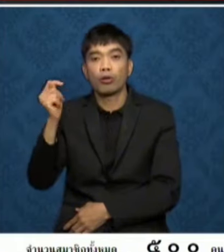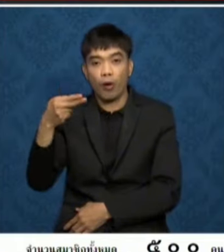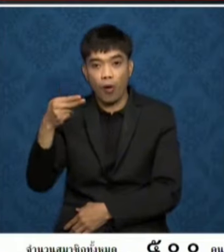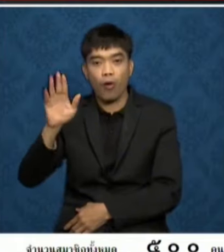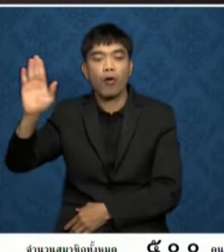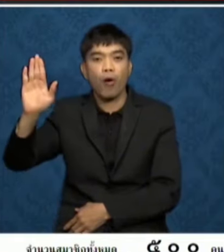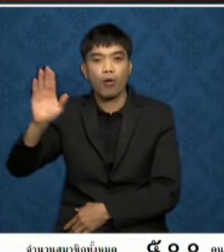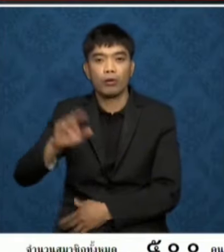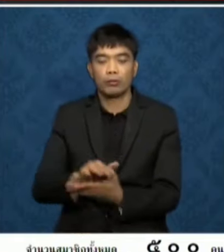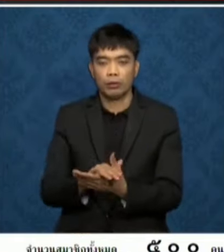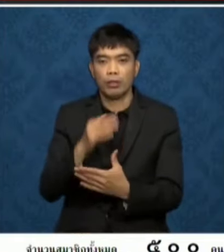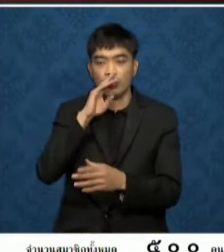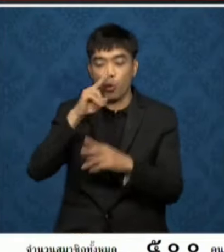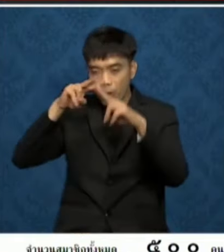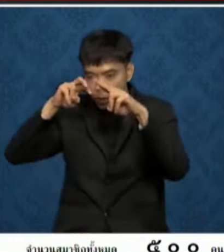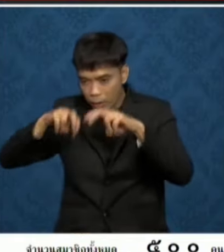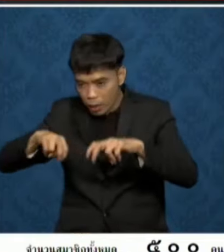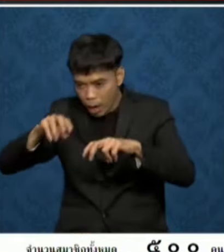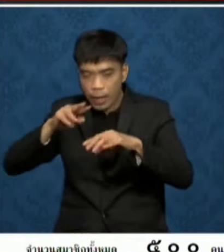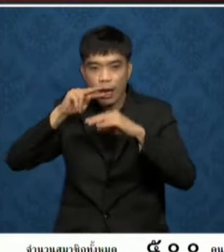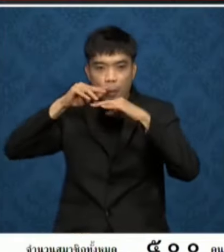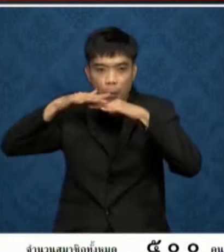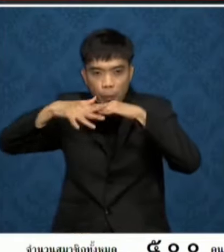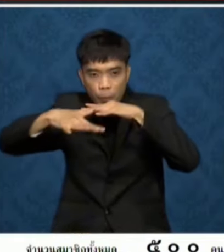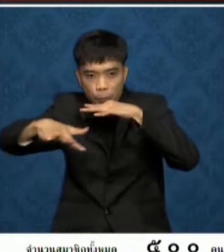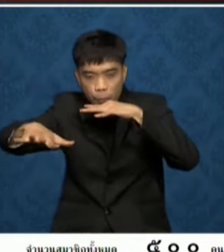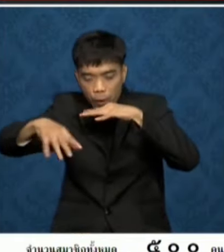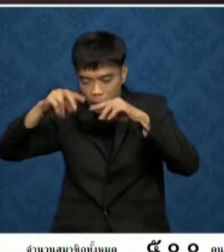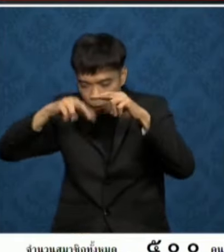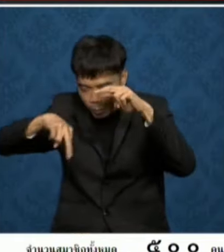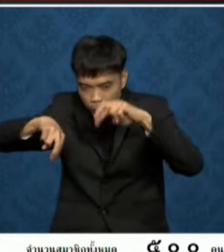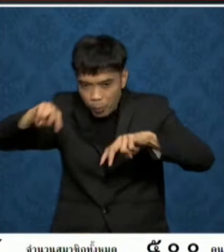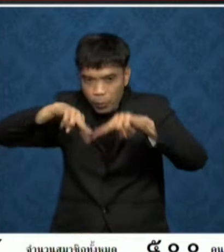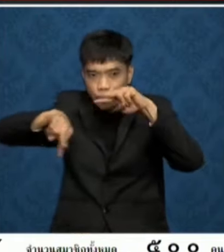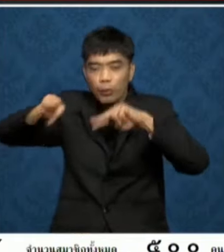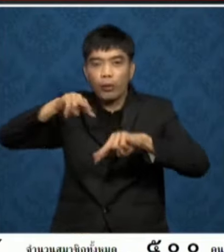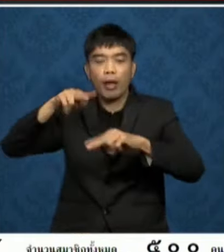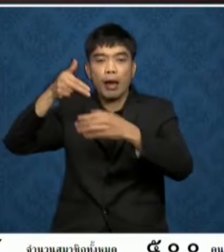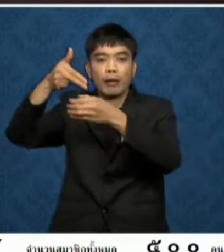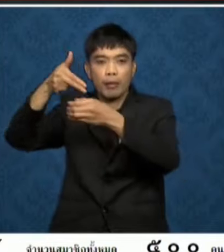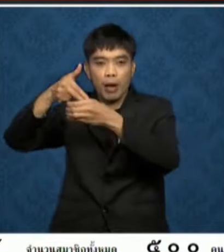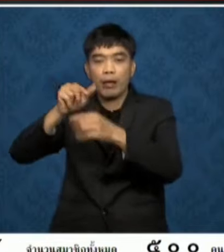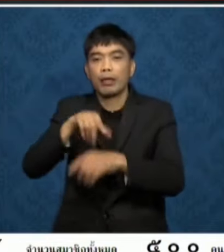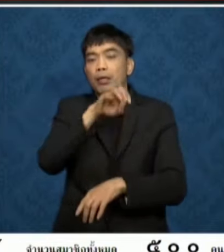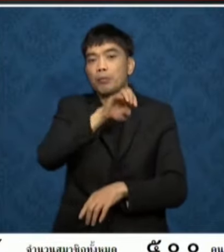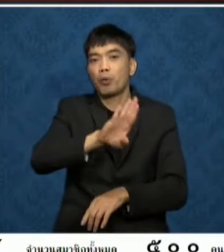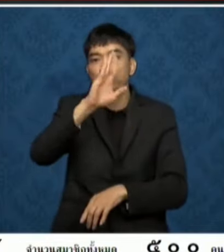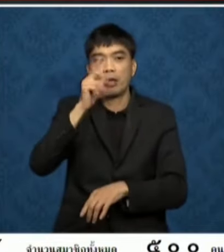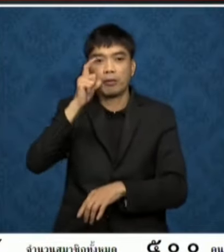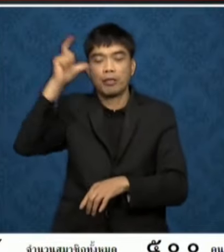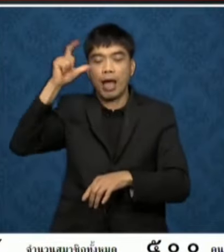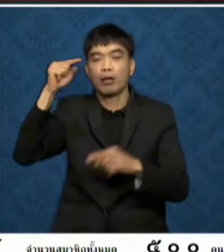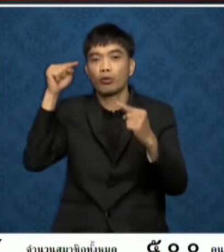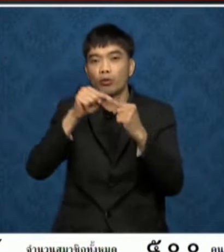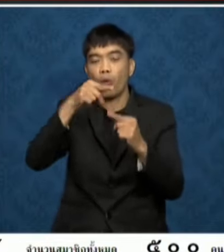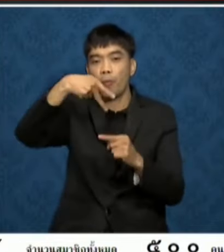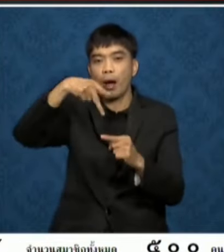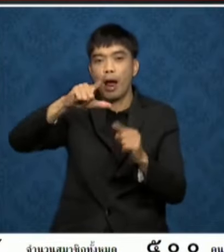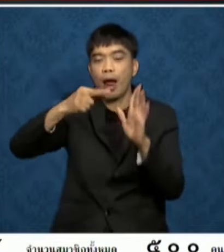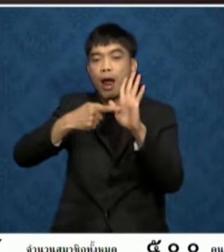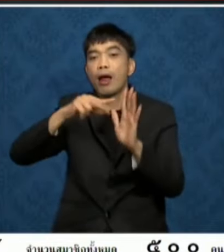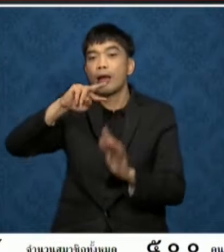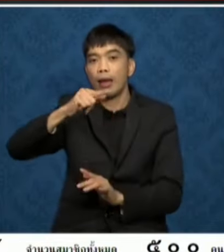ยที่แหล่งเอราวัณแล้วก็บงกตนะคะไปถือครองนะคะทำให้เชฟรอนบริษัทยักษ์ใหญ่ด้านพลังงานของอเมริกา